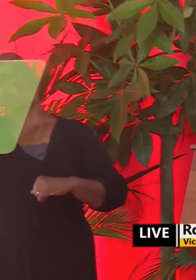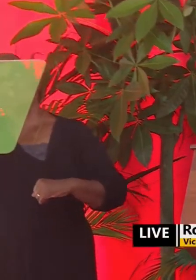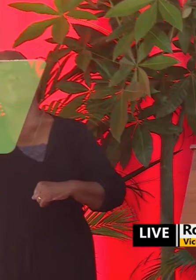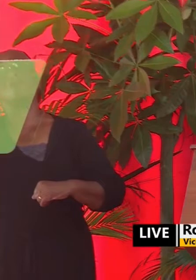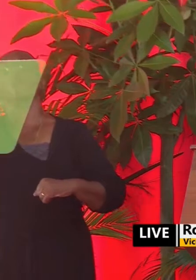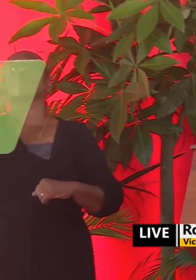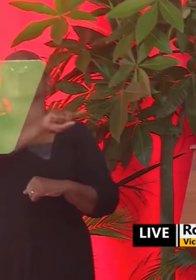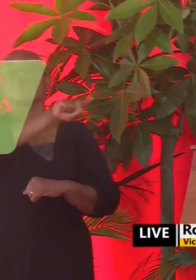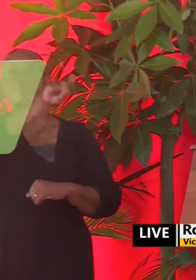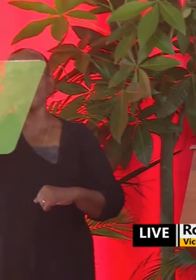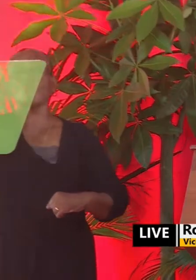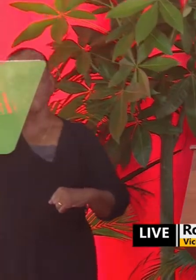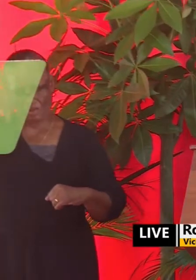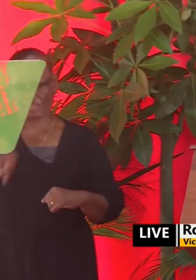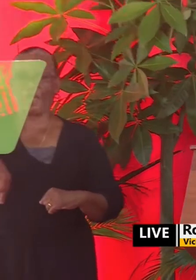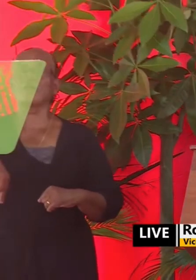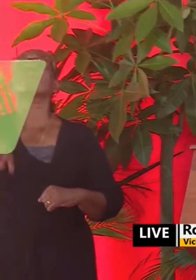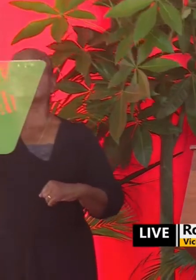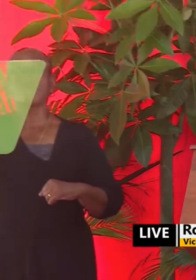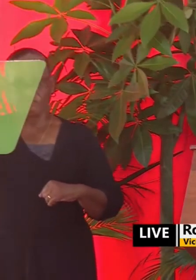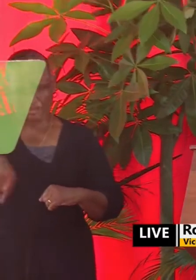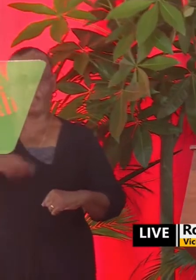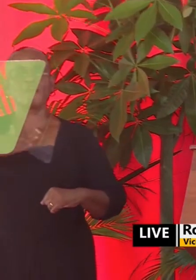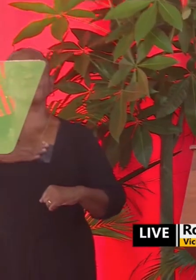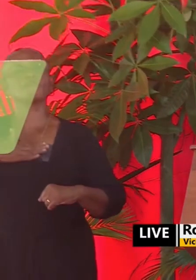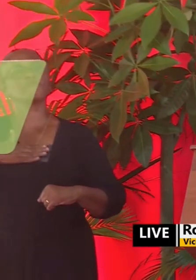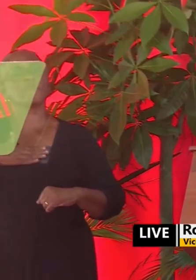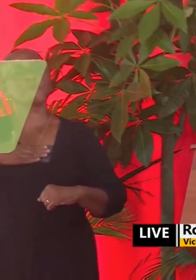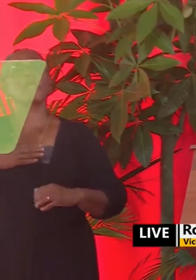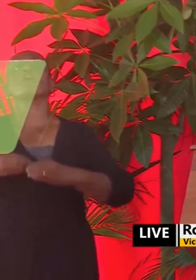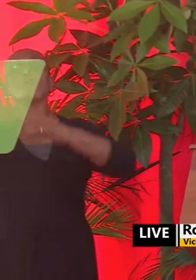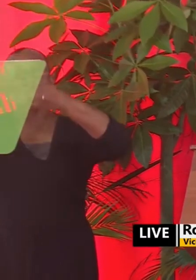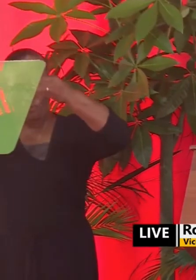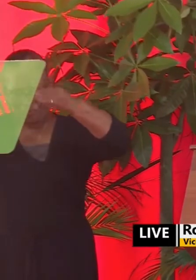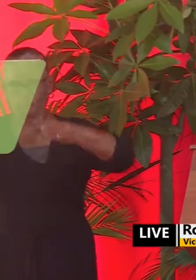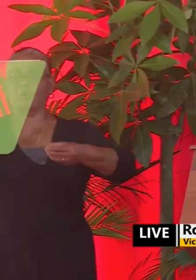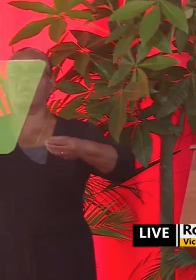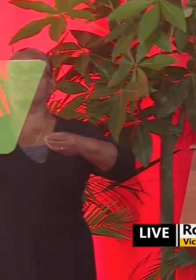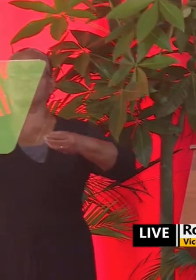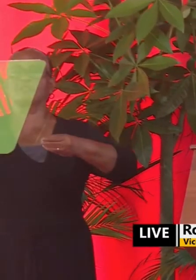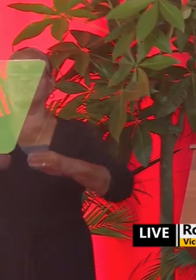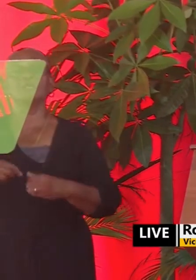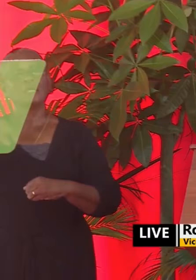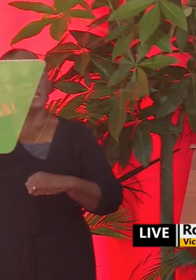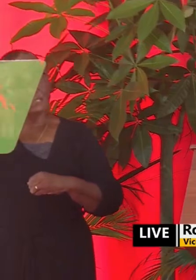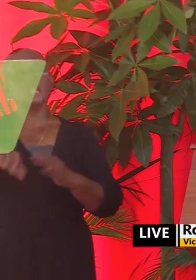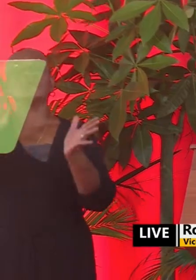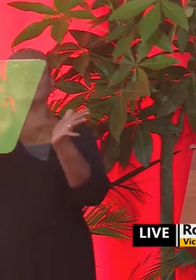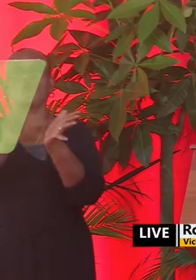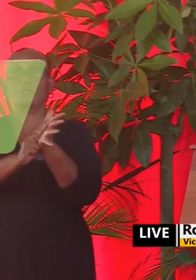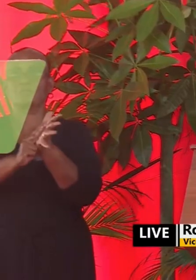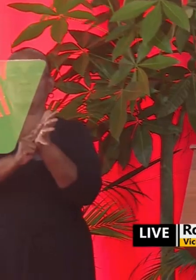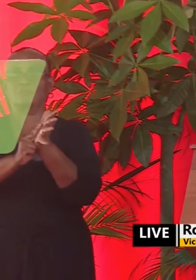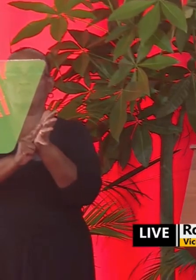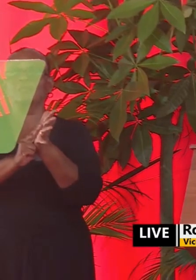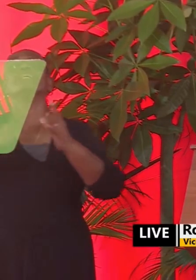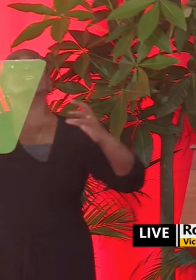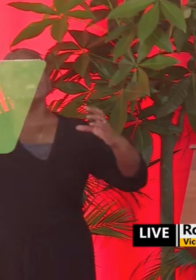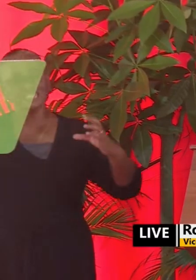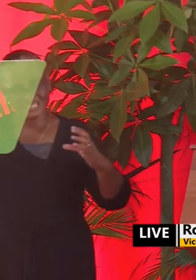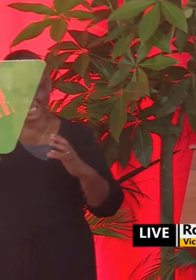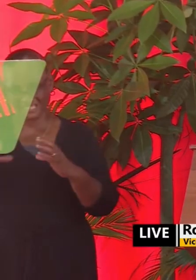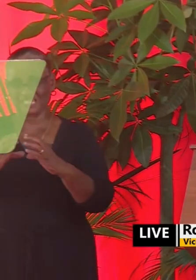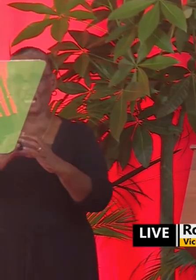op deze dag. De dag van mijn inauguratie. Deze weg die ik samen